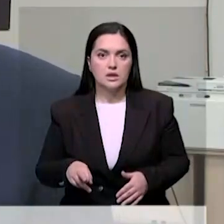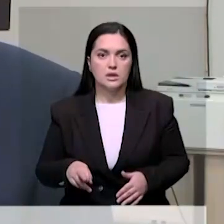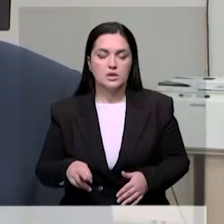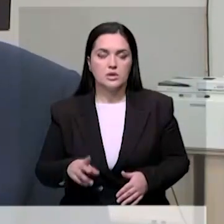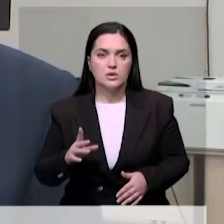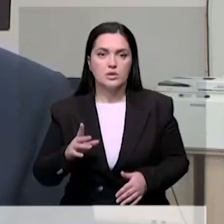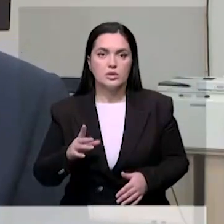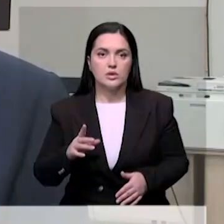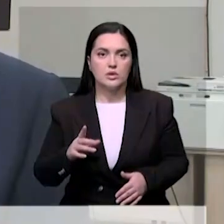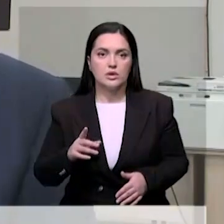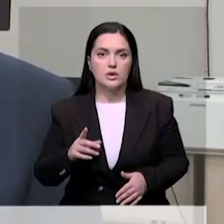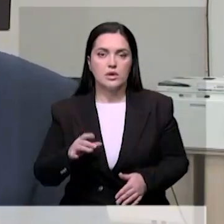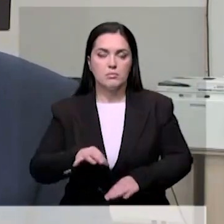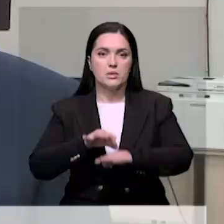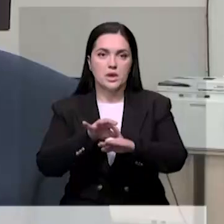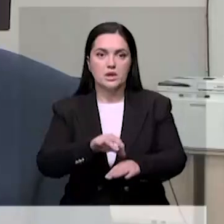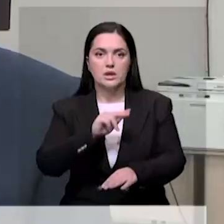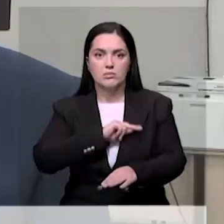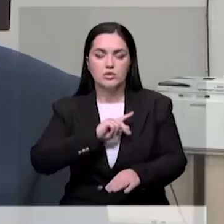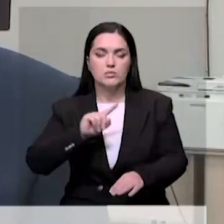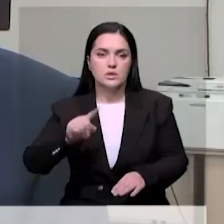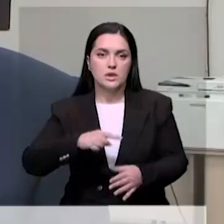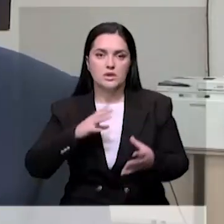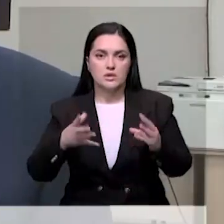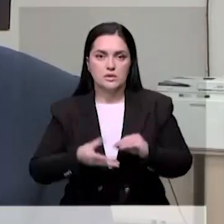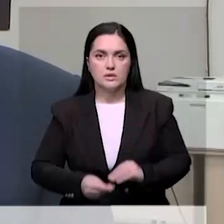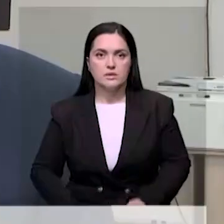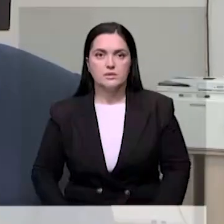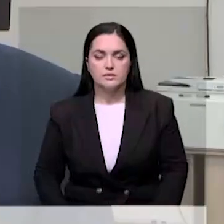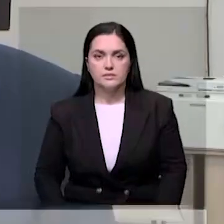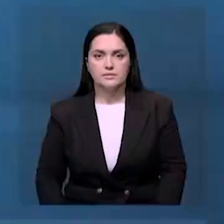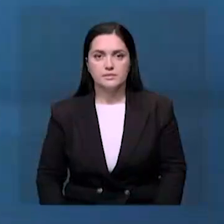претензионно-исковых проведения работы, чтобы взыскать это все.